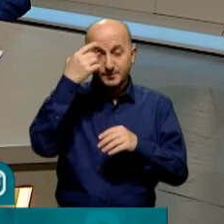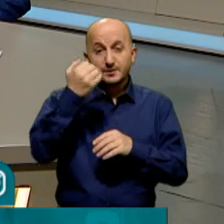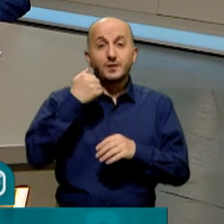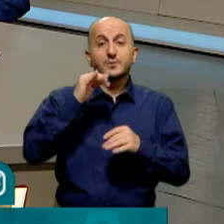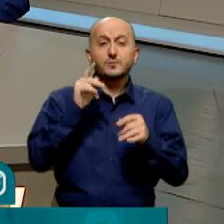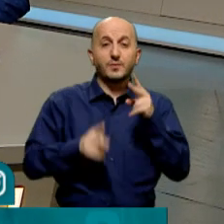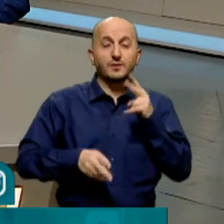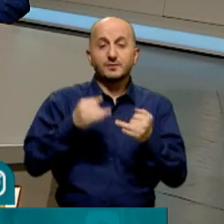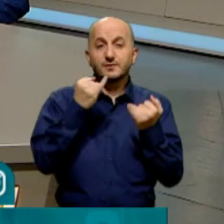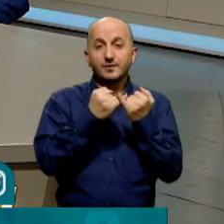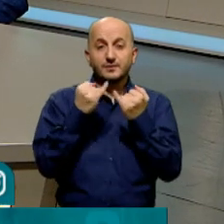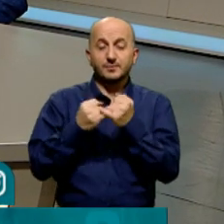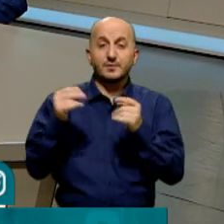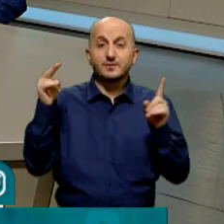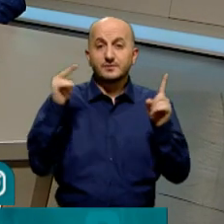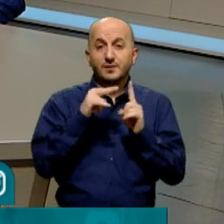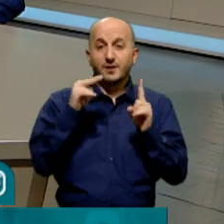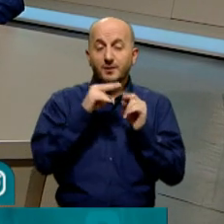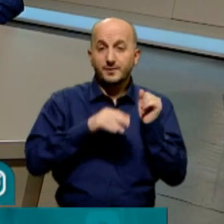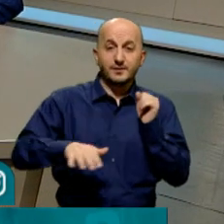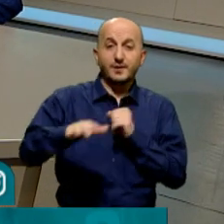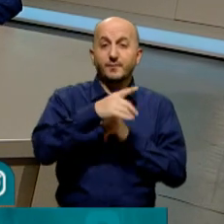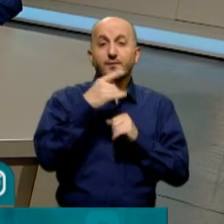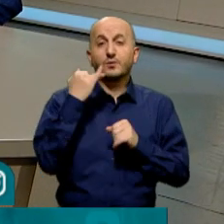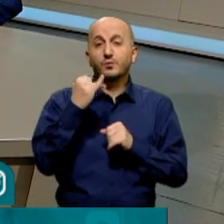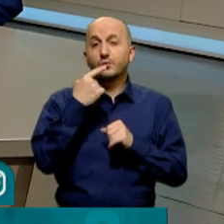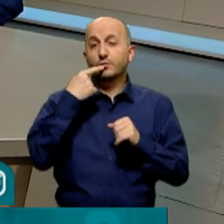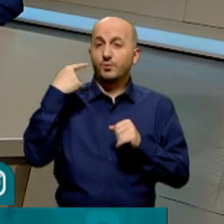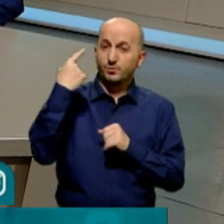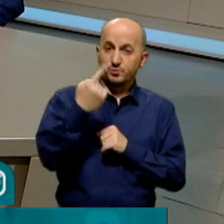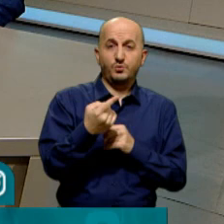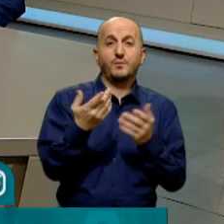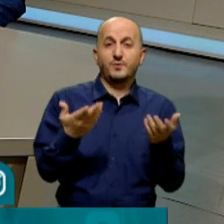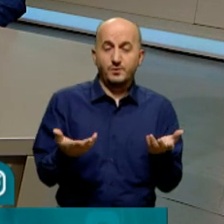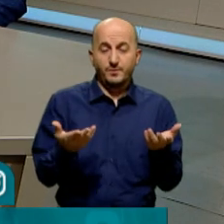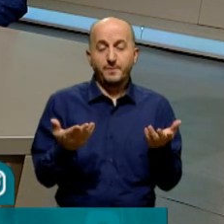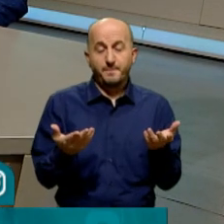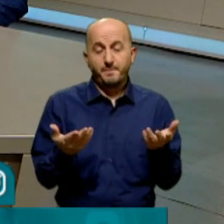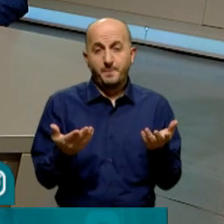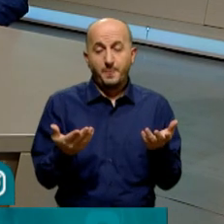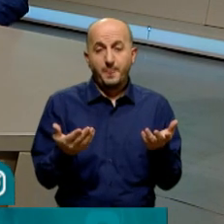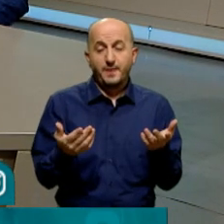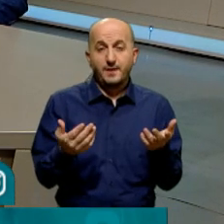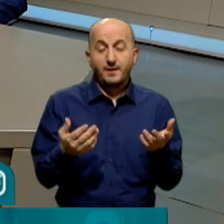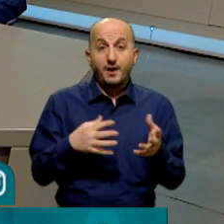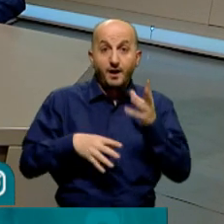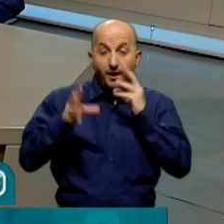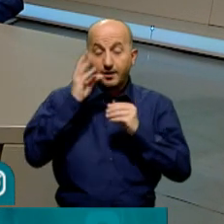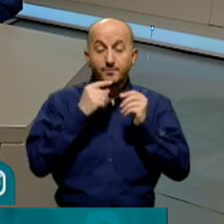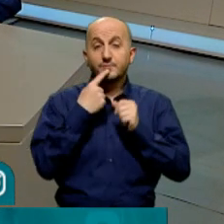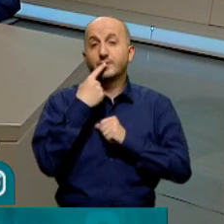kardeşlerimiz kalkıp sahabe-i kirama dil uzatabiliyorlar. İçin ulemamıza sormuşlar